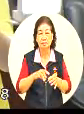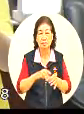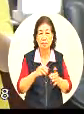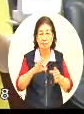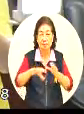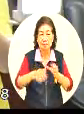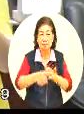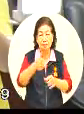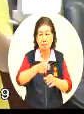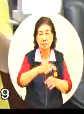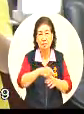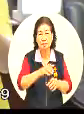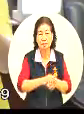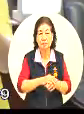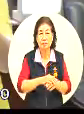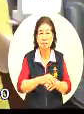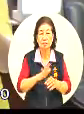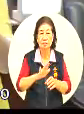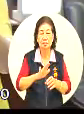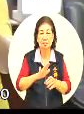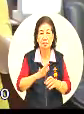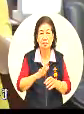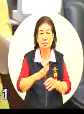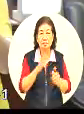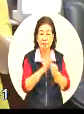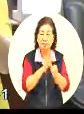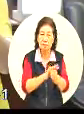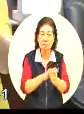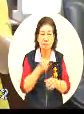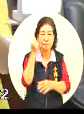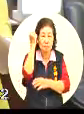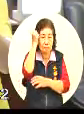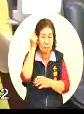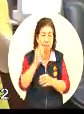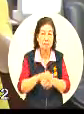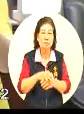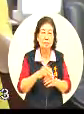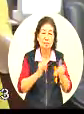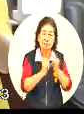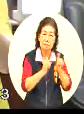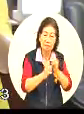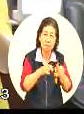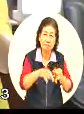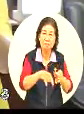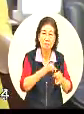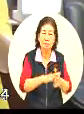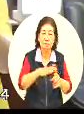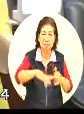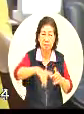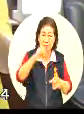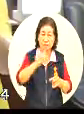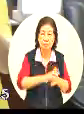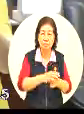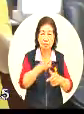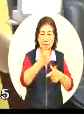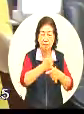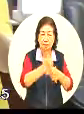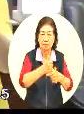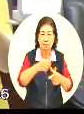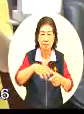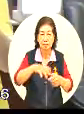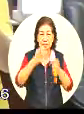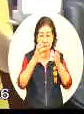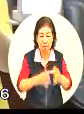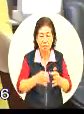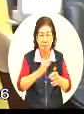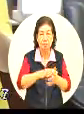的使用的权利，因为他这是原先他申请建造使用执照的法定空地。